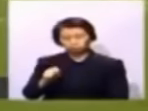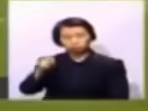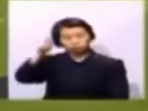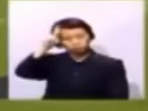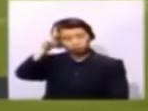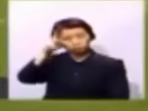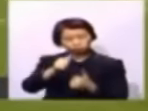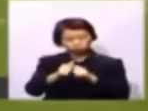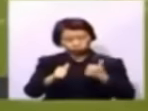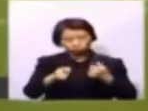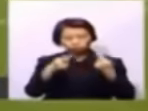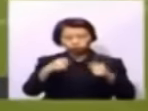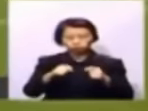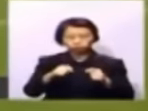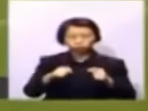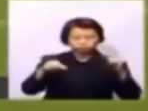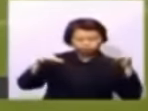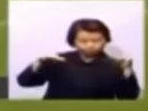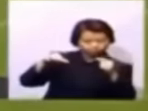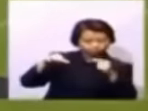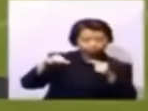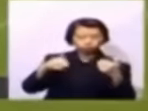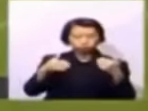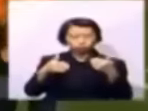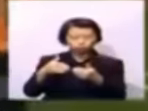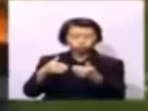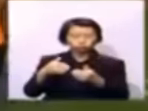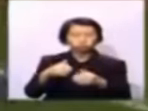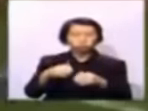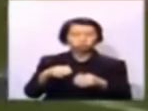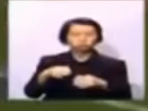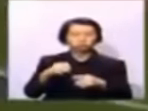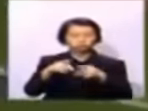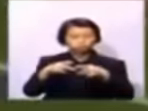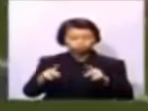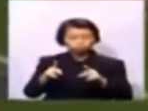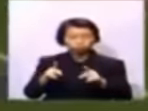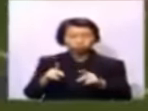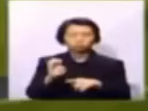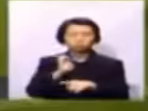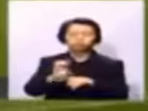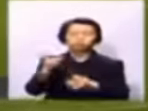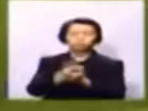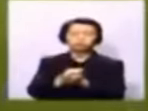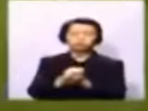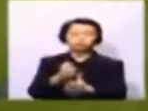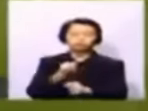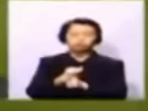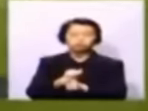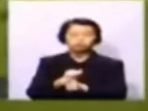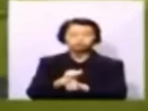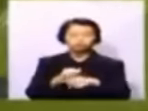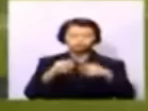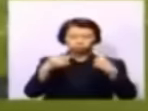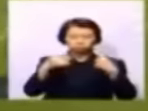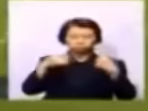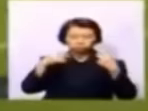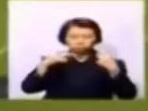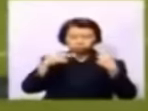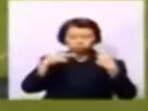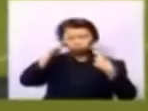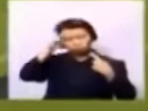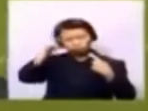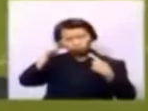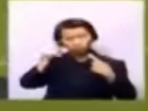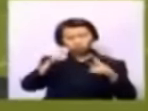yang ketinggalan cuba mencari peluang untuk merapatkan jurang jaringan. Peluang keemasan diperoleh The Red Warriors pada minit